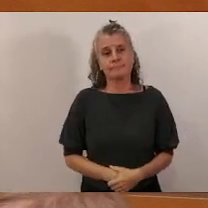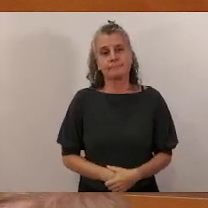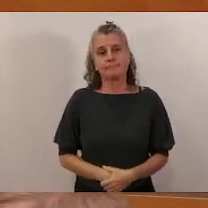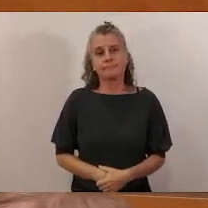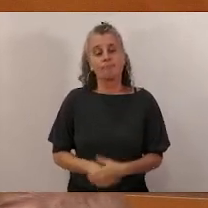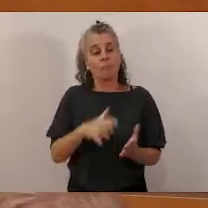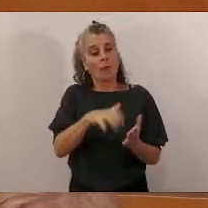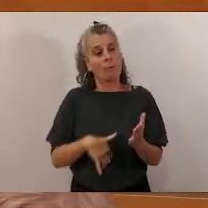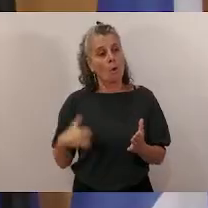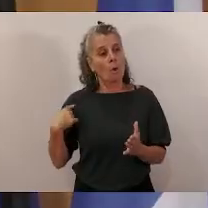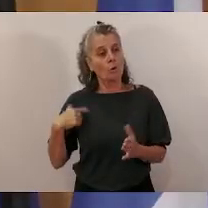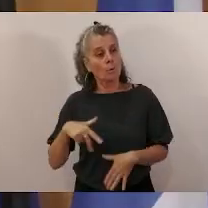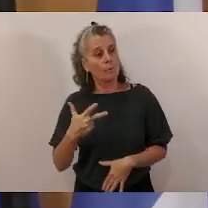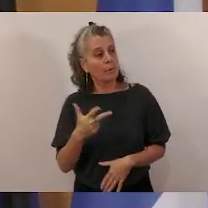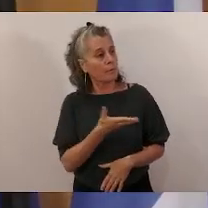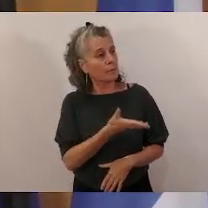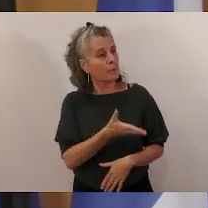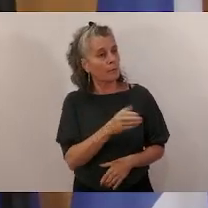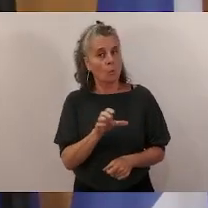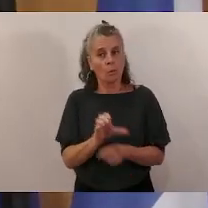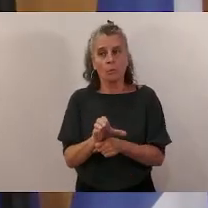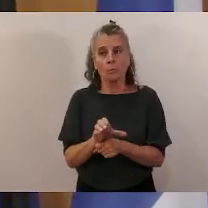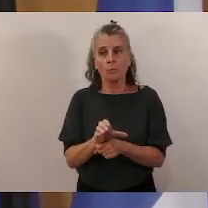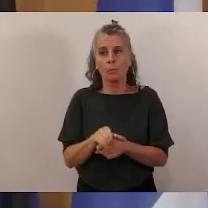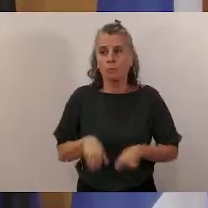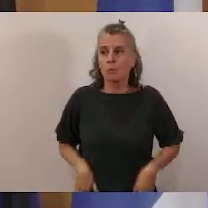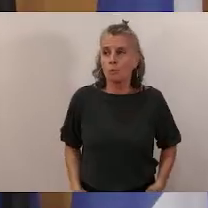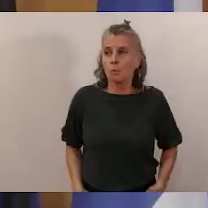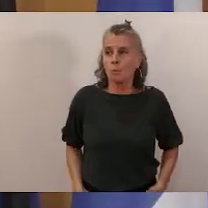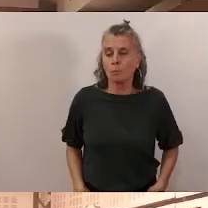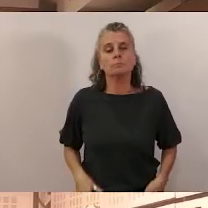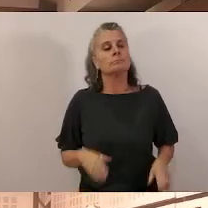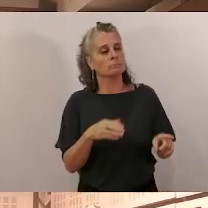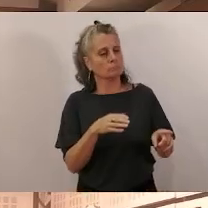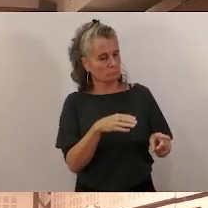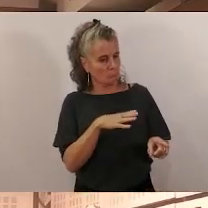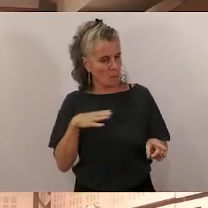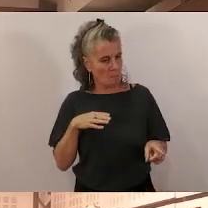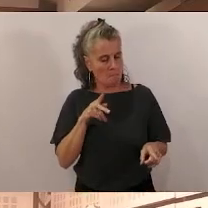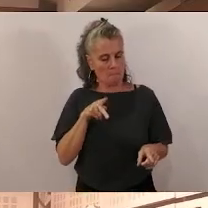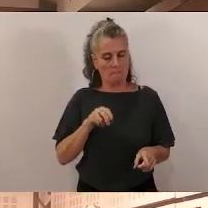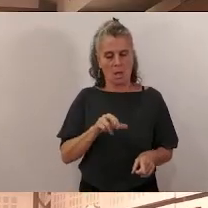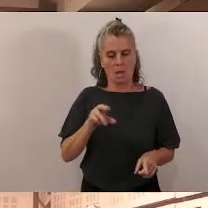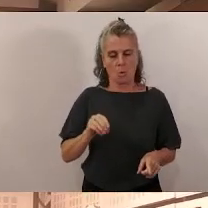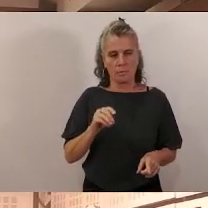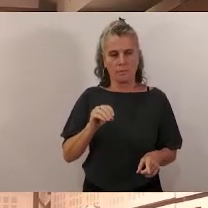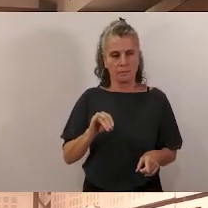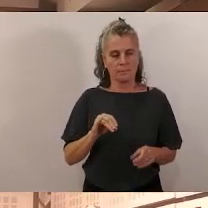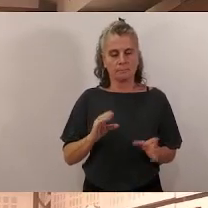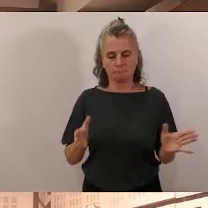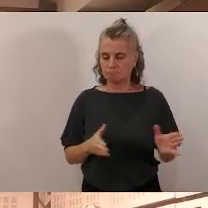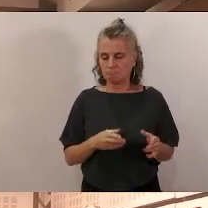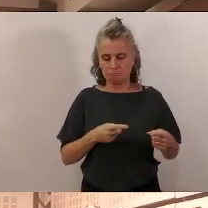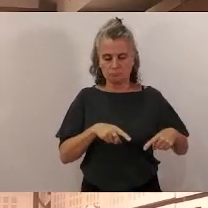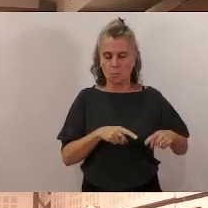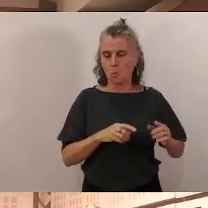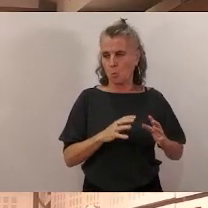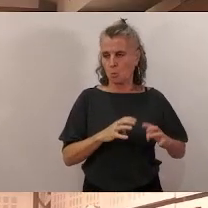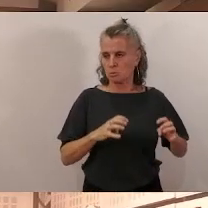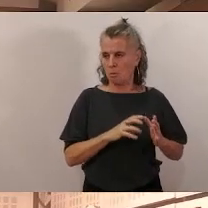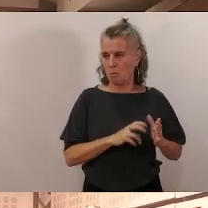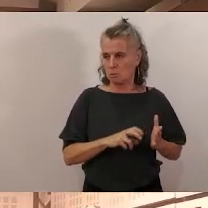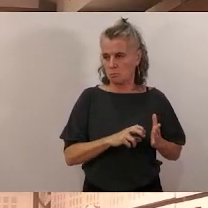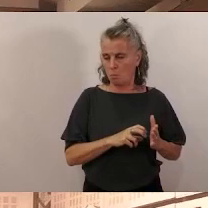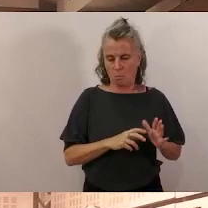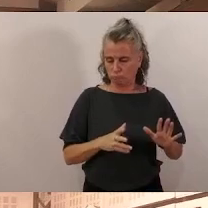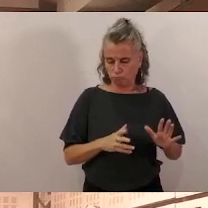Sur le rapport numéro 13, y a-t-il des contre, des abstentions ? Madame Parodi, avis favorable du Conseil. Le rapport